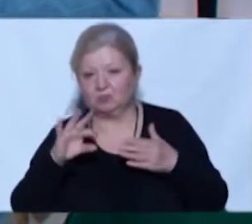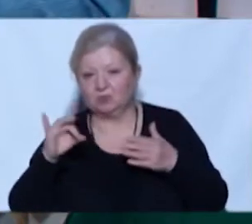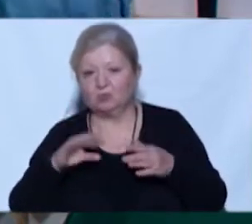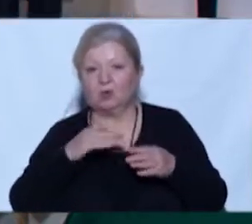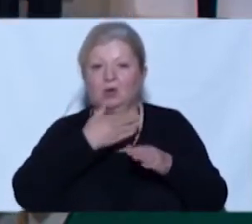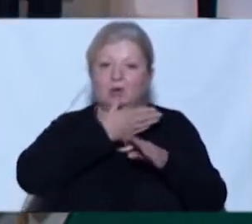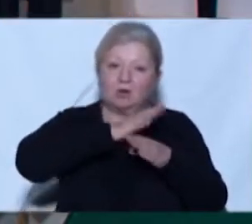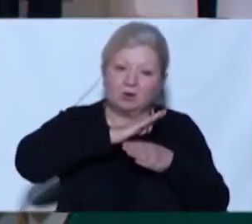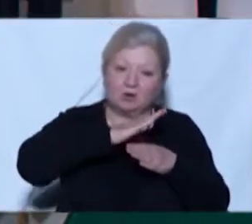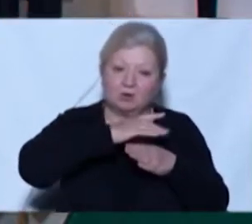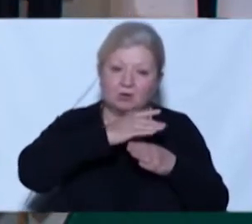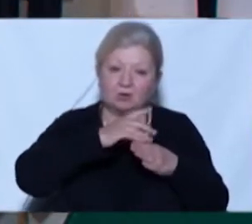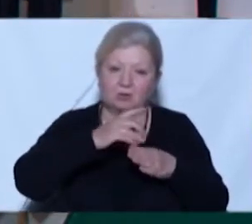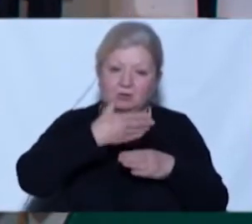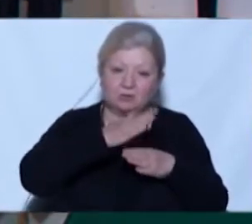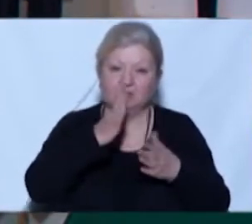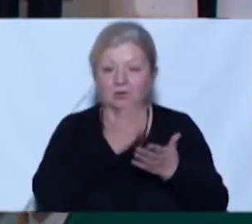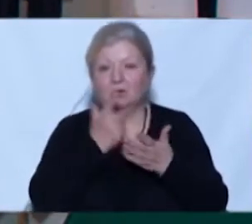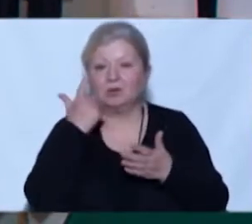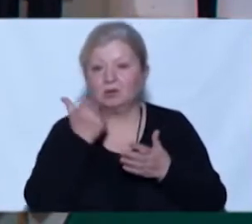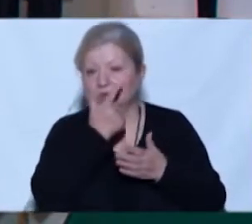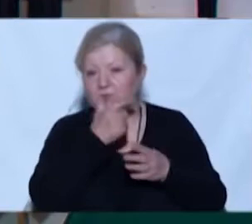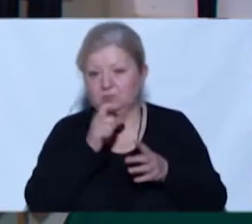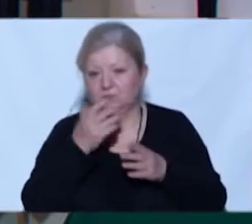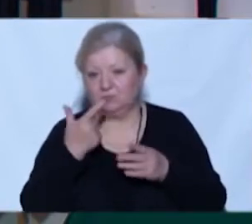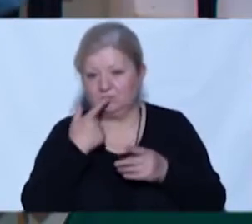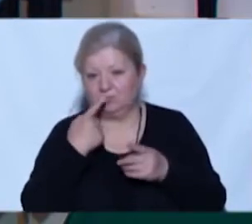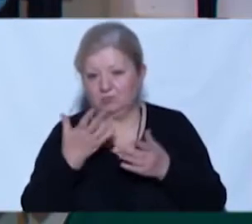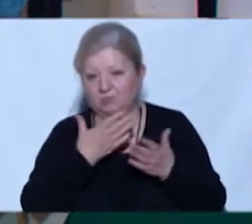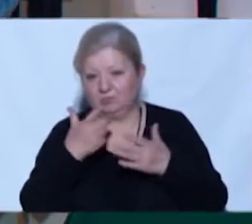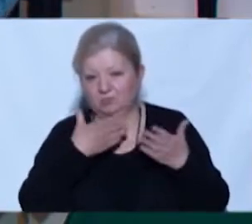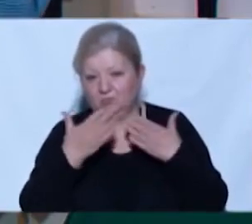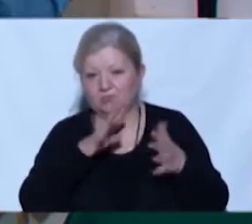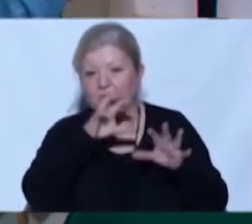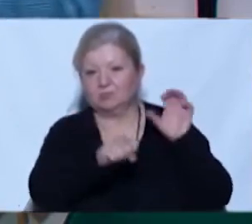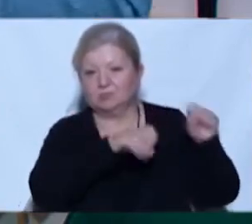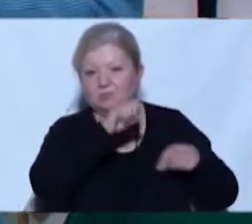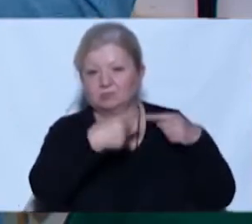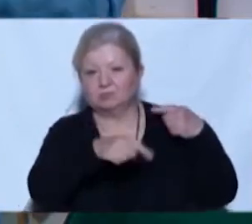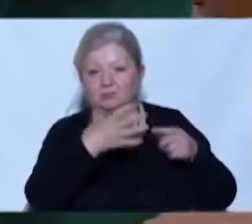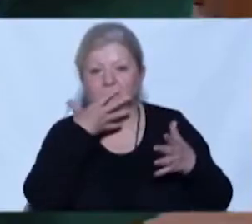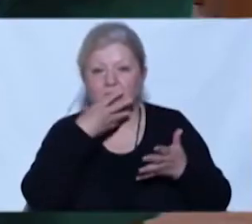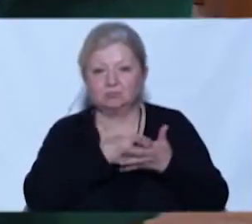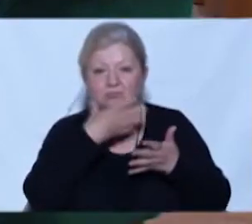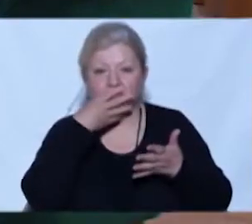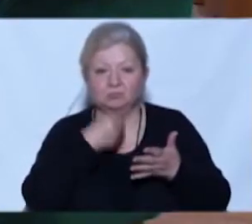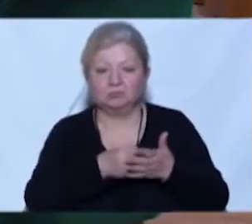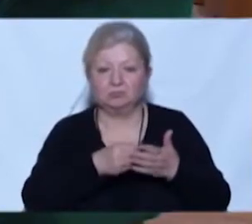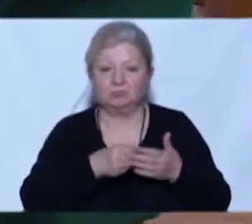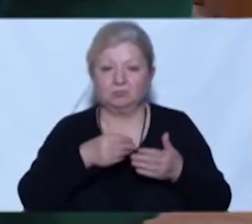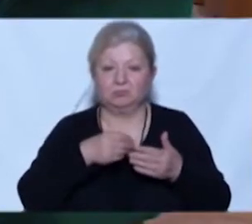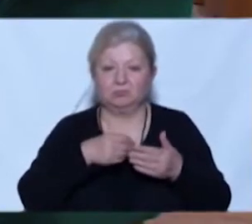espanulat imitoro am gavlenis sferoebis mikhedvit am sakhmtsifoebma daitsqas territoriebis dakaveba da ik tavisi